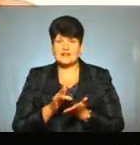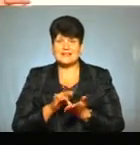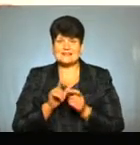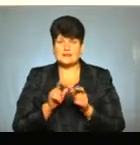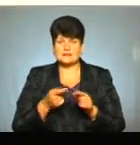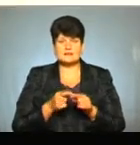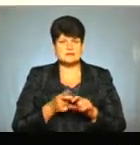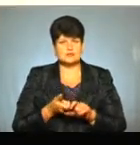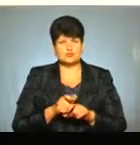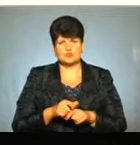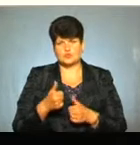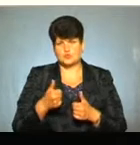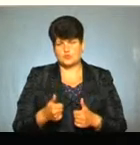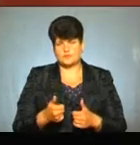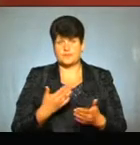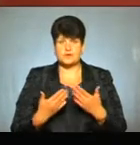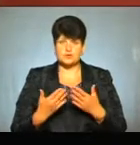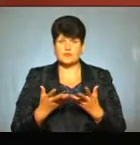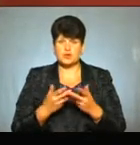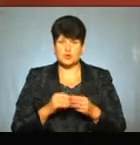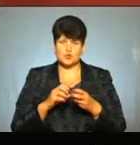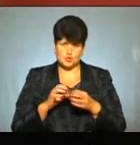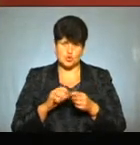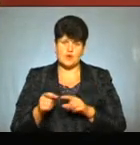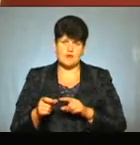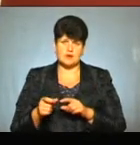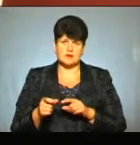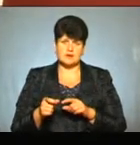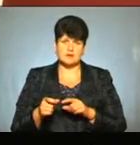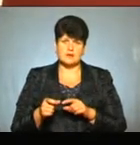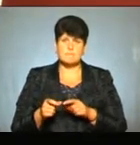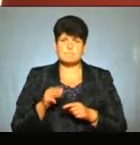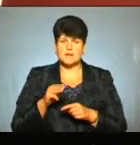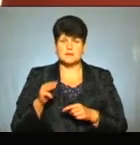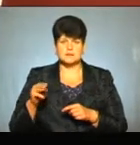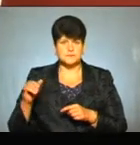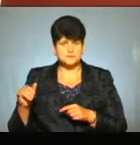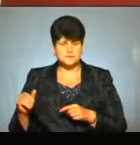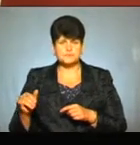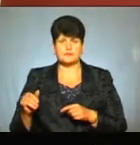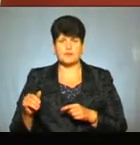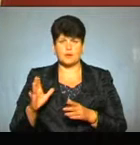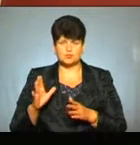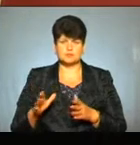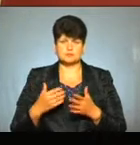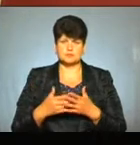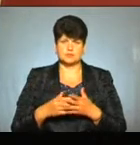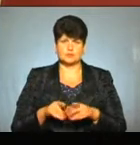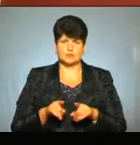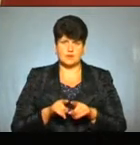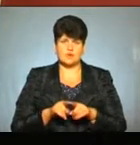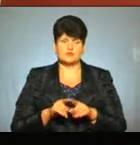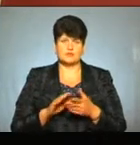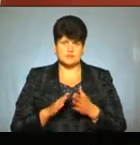це насправді є дуже і дуже добре. Тобто, якщо в кількох словах, то я правильно розумію, в профтехосвіті буде десь приблизно